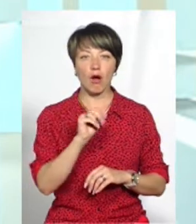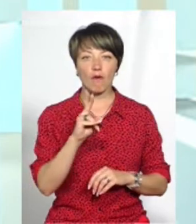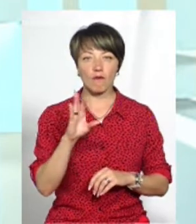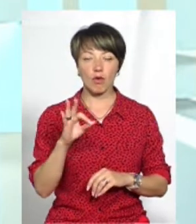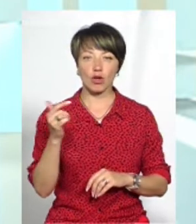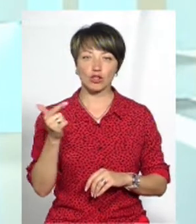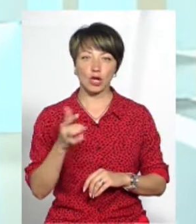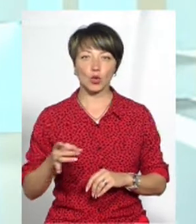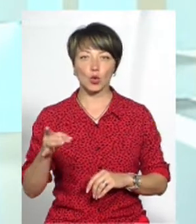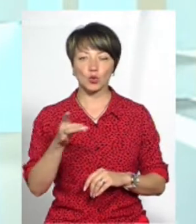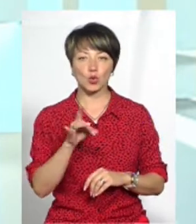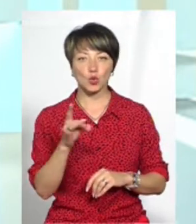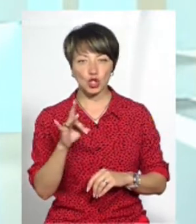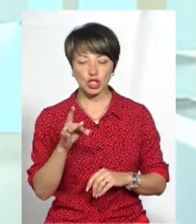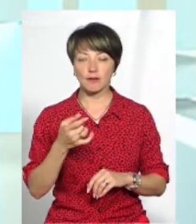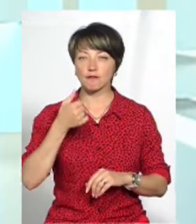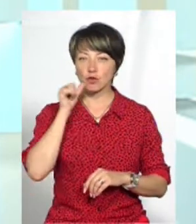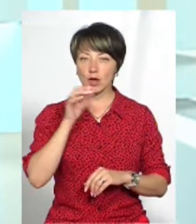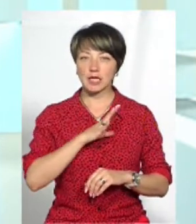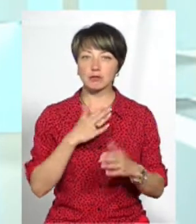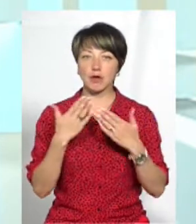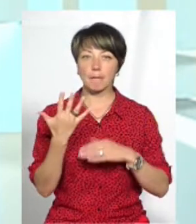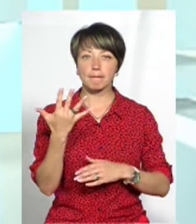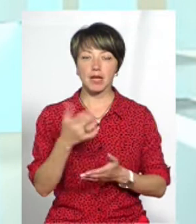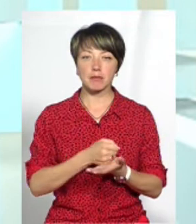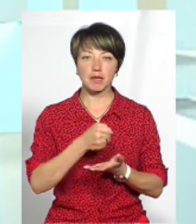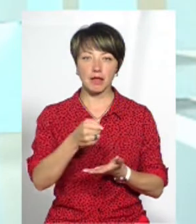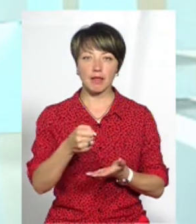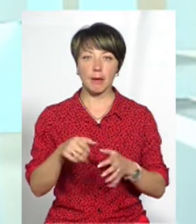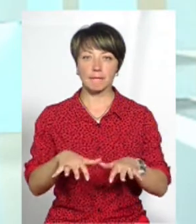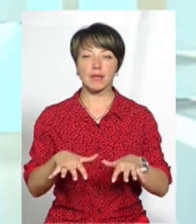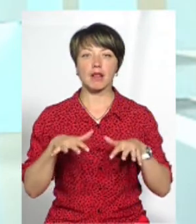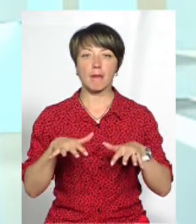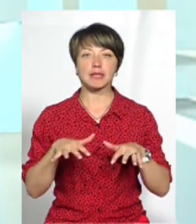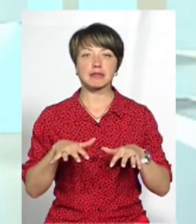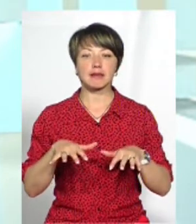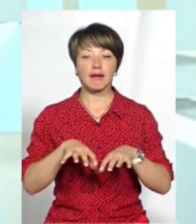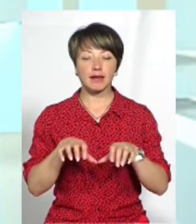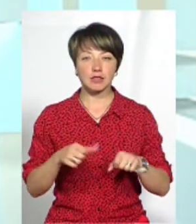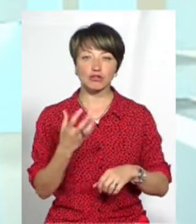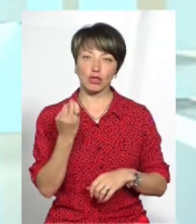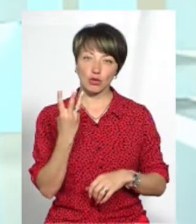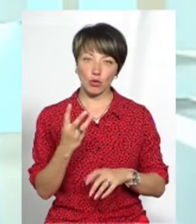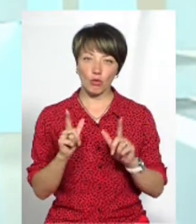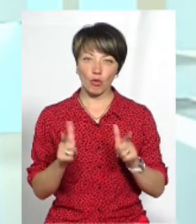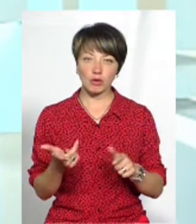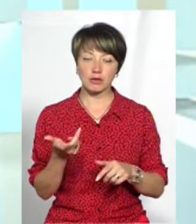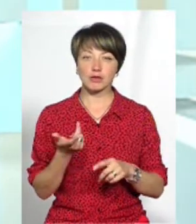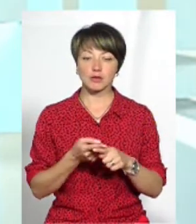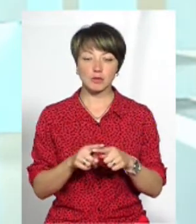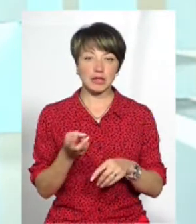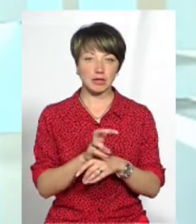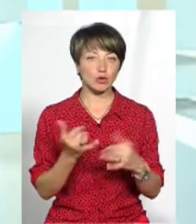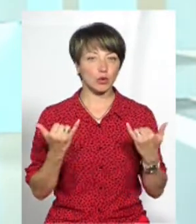Гречани і Ружична. Учора ми спілкувались із 5 претендентами на парламентські крісла. Ще 3 погодились пройти